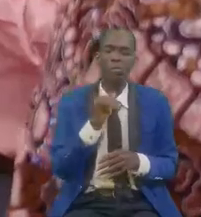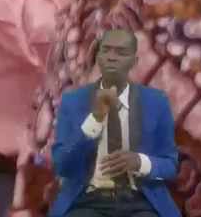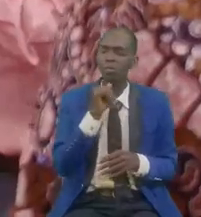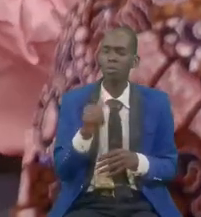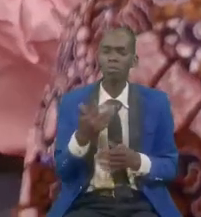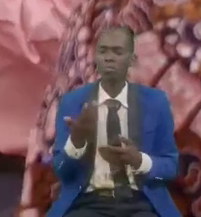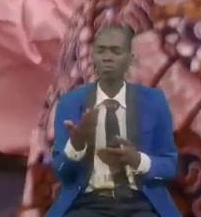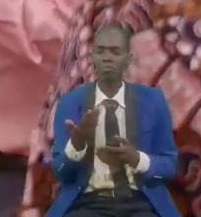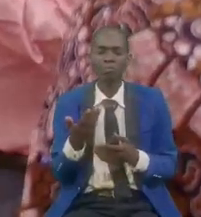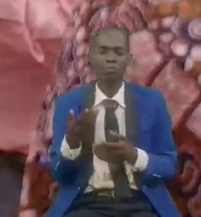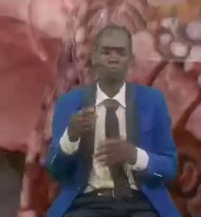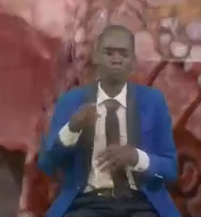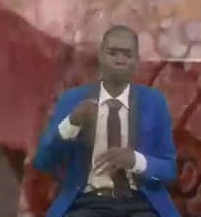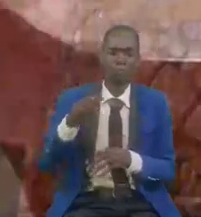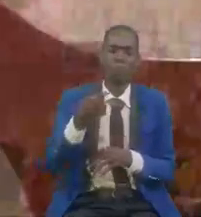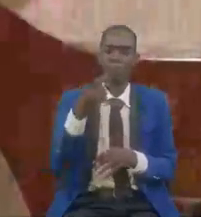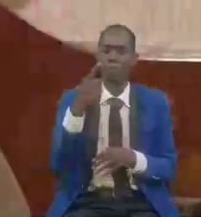mendions pas.